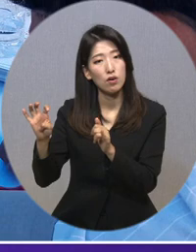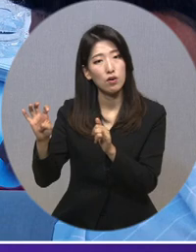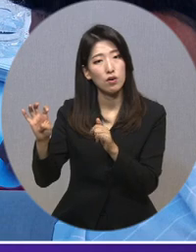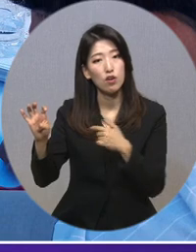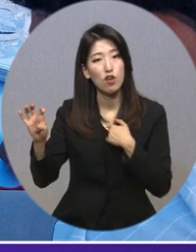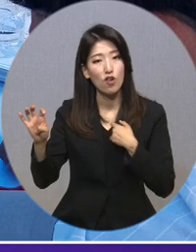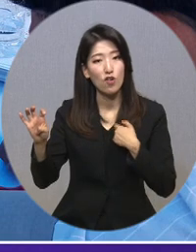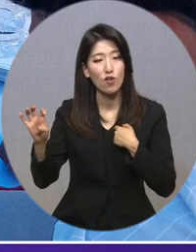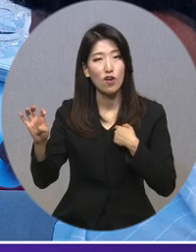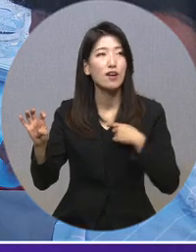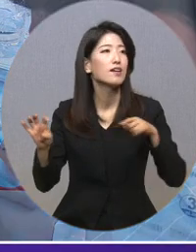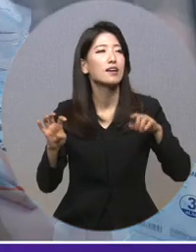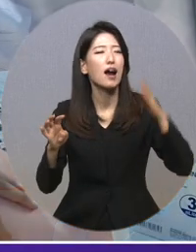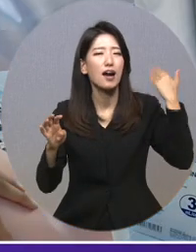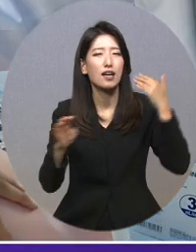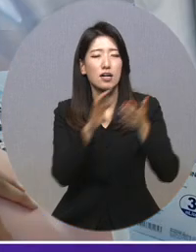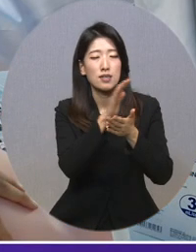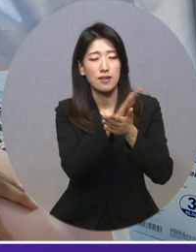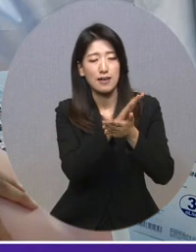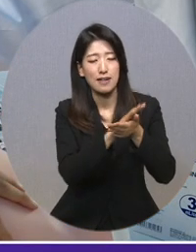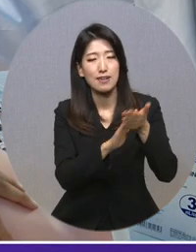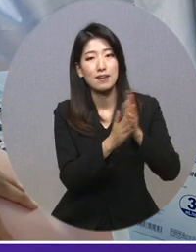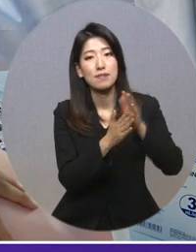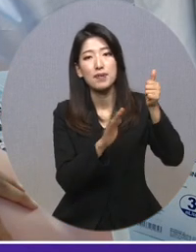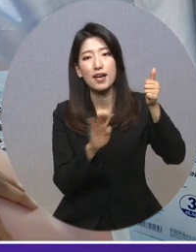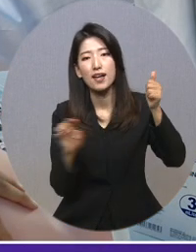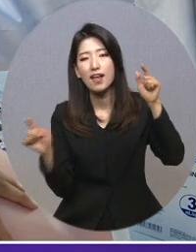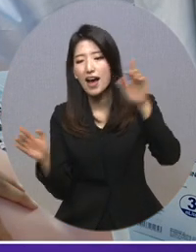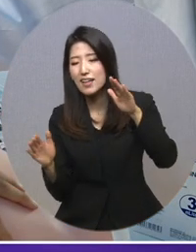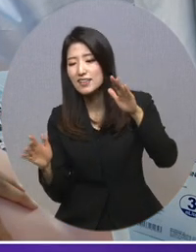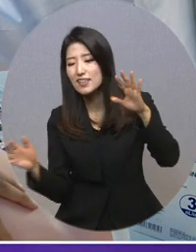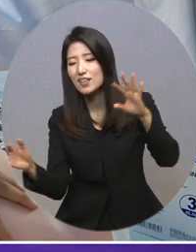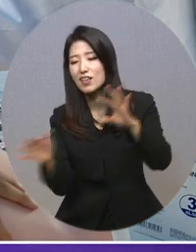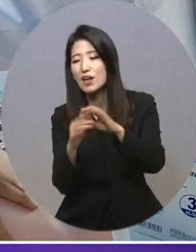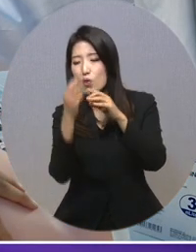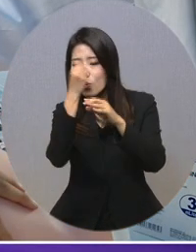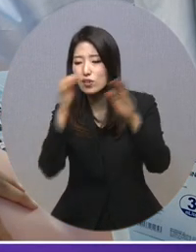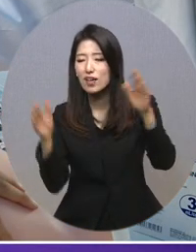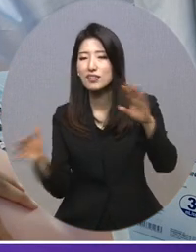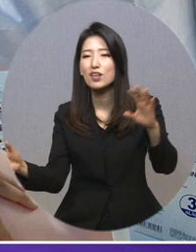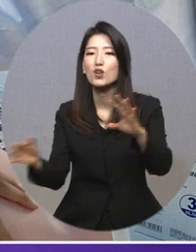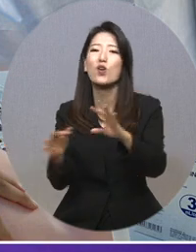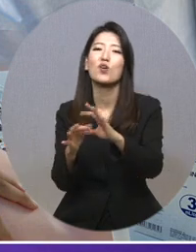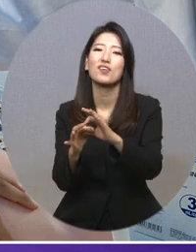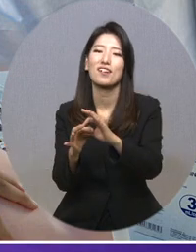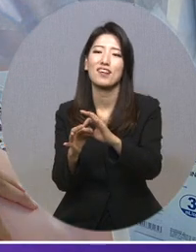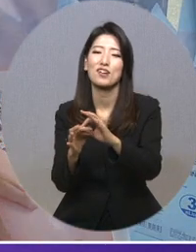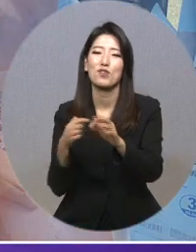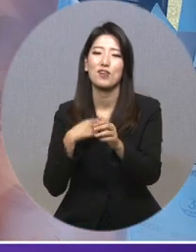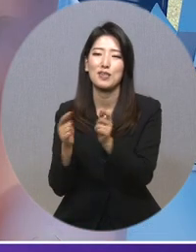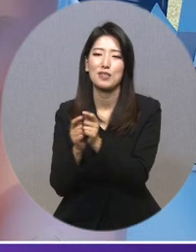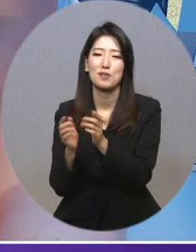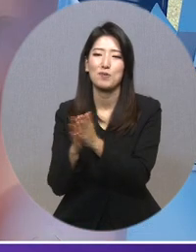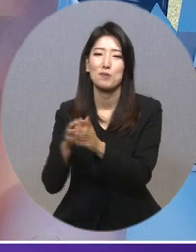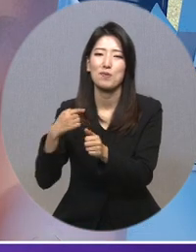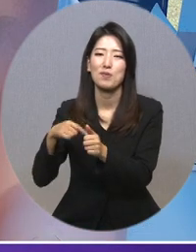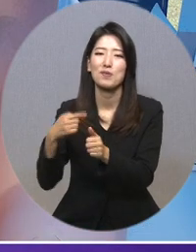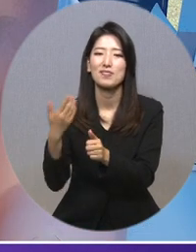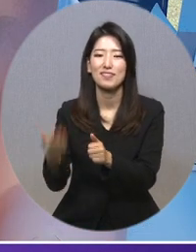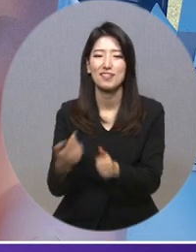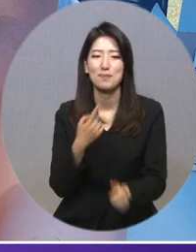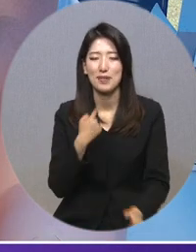명과 우리 명장들 연결해가지고 꿈 너무 꿈이라고 애들한테 꿈을 심어주고 미래를 심어주는 프로그램들을 저희 지원으로 좀 하고